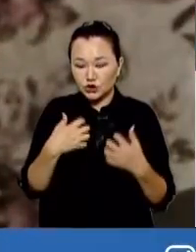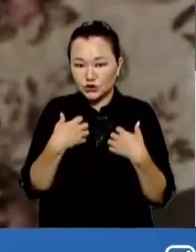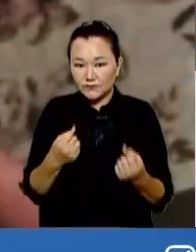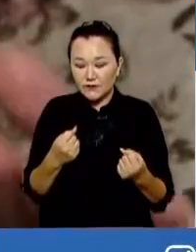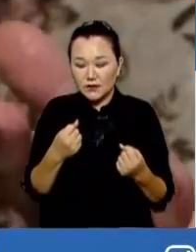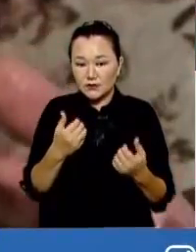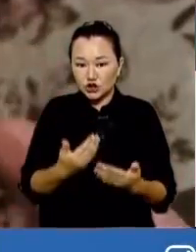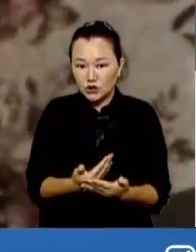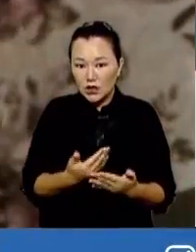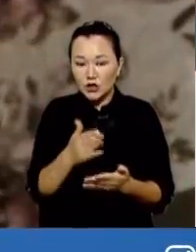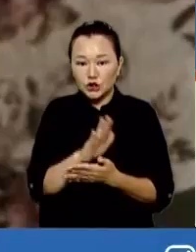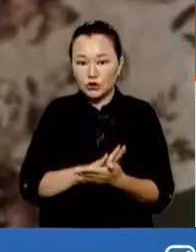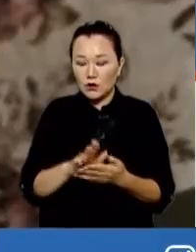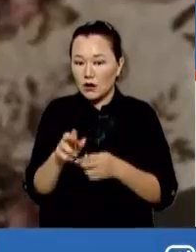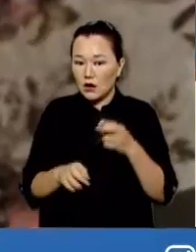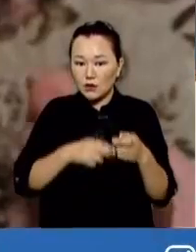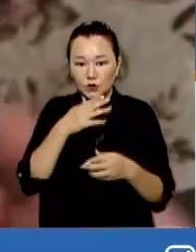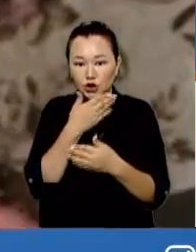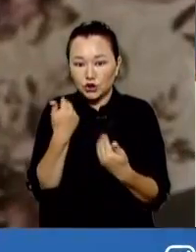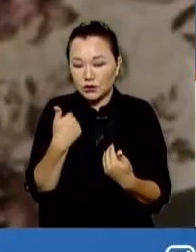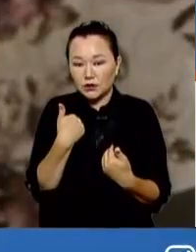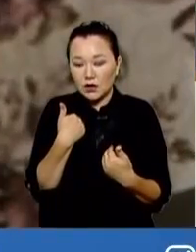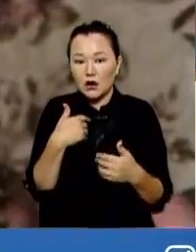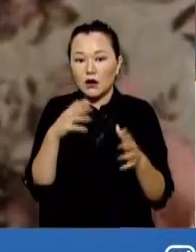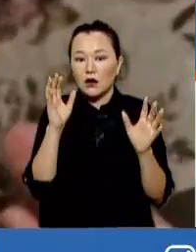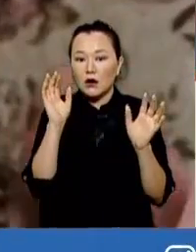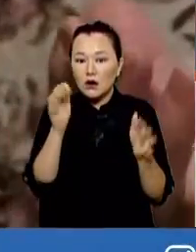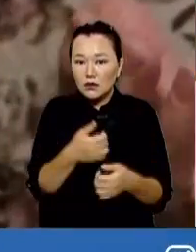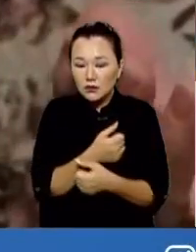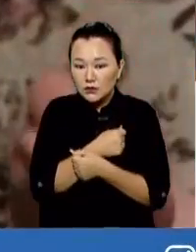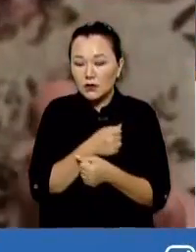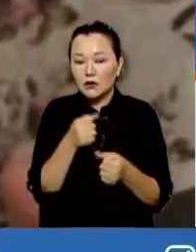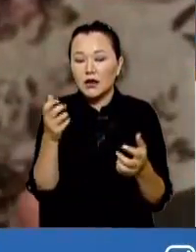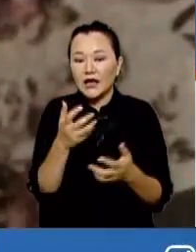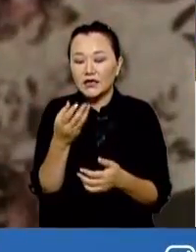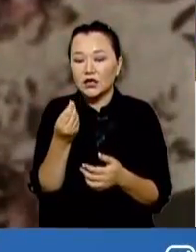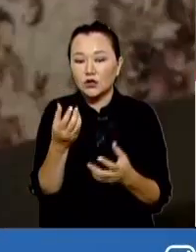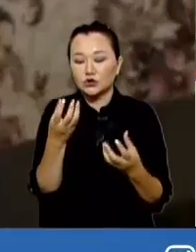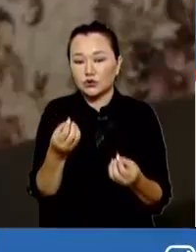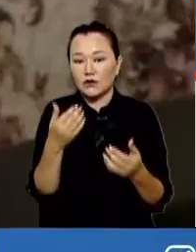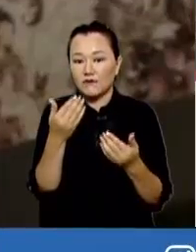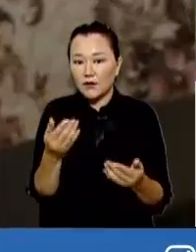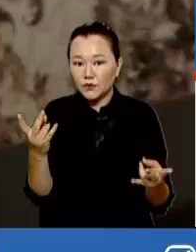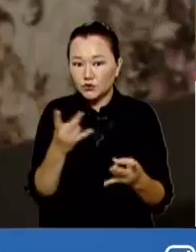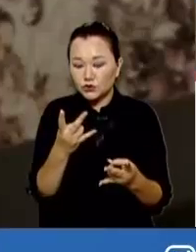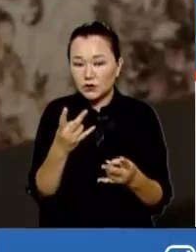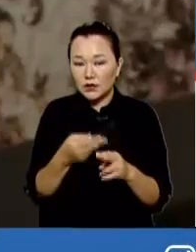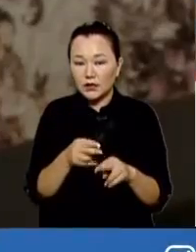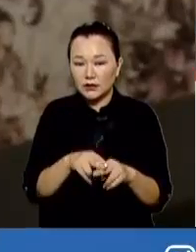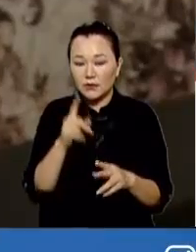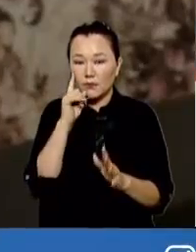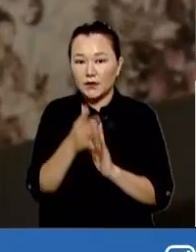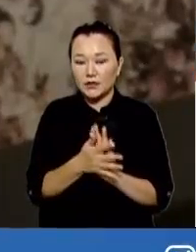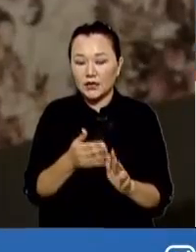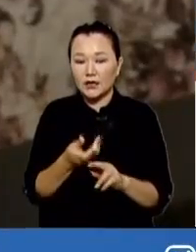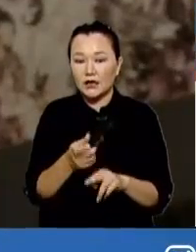жива-здорова. Никакой операции, ничего нету. Я на нее набросилась. Говорит, какие деньги еще вам надо? И все на это стало понятно,